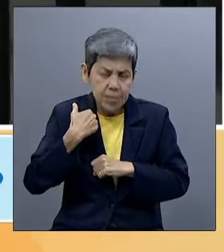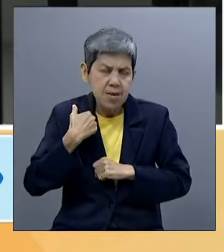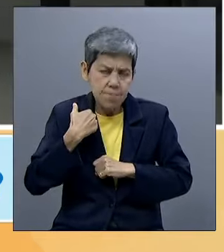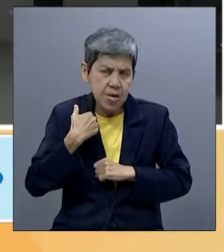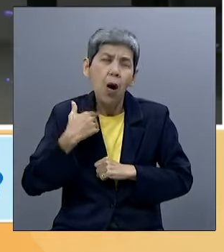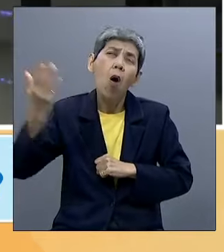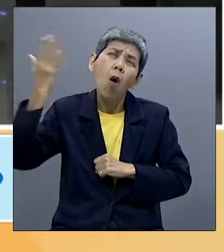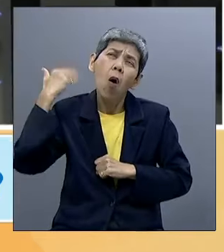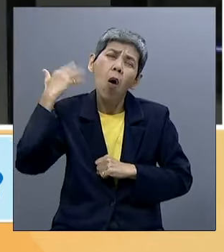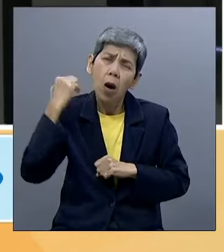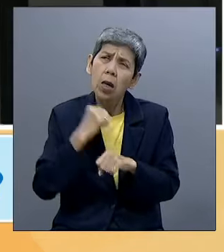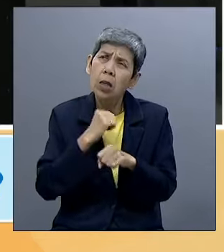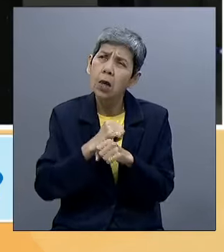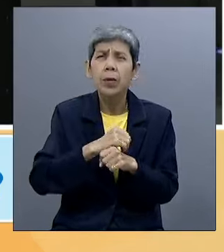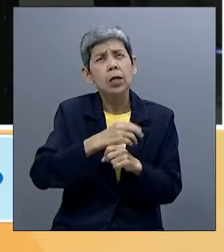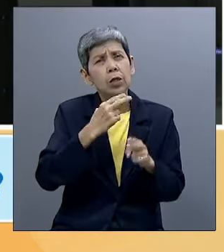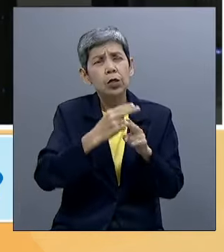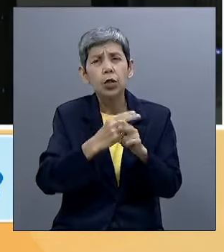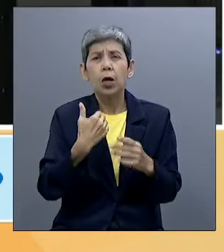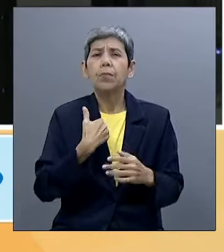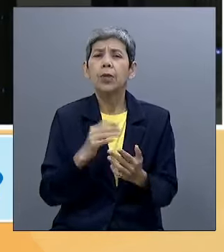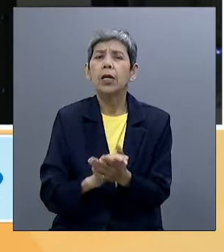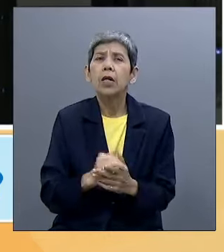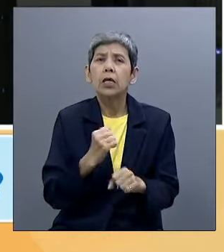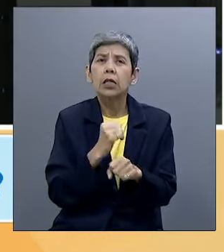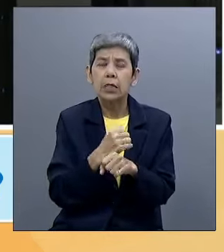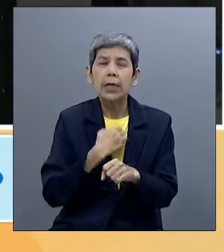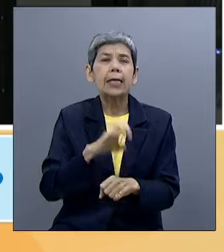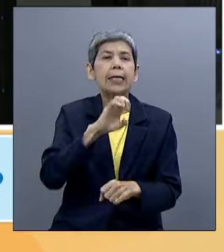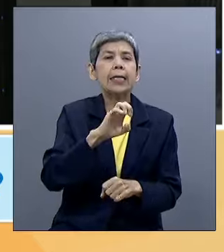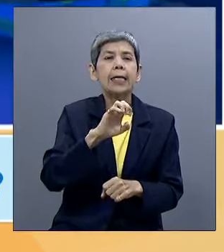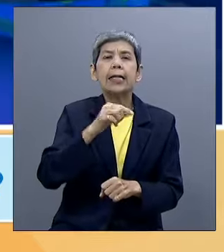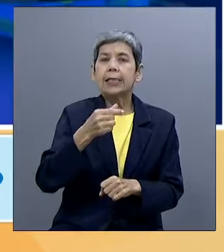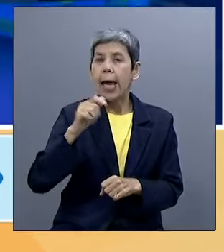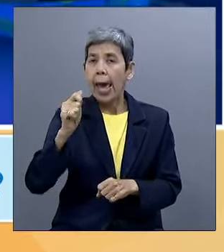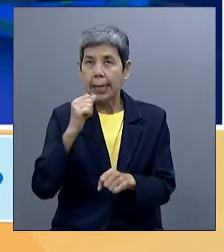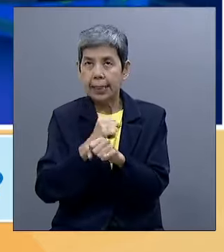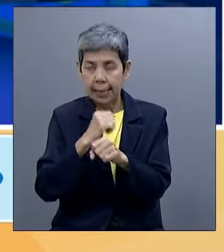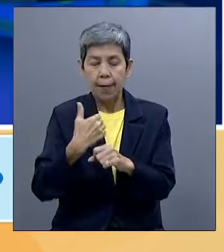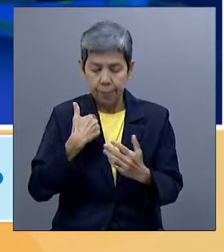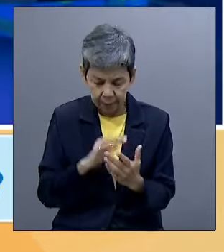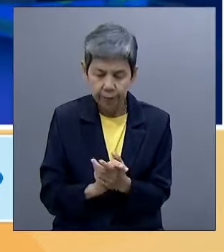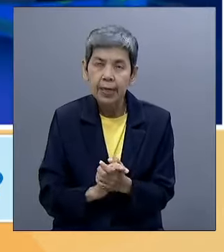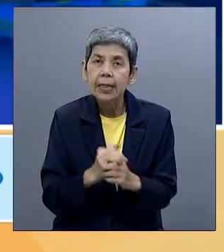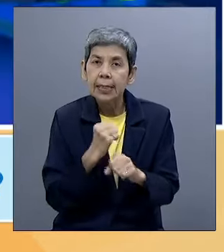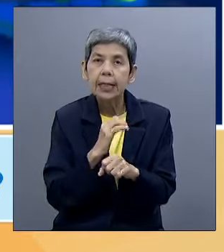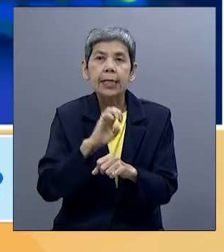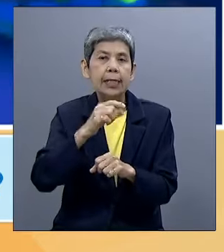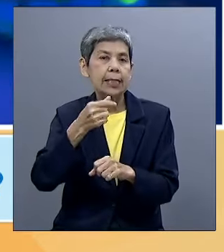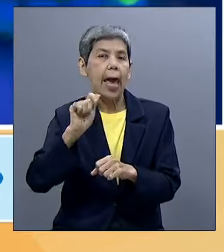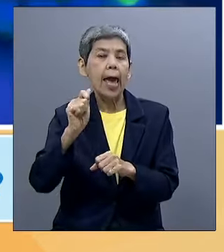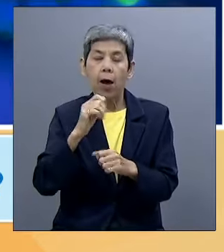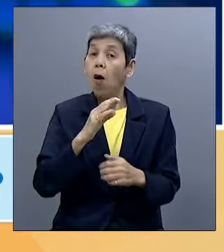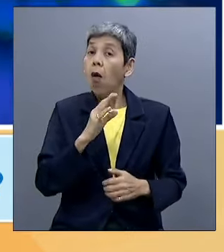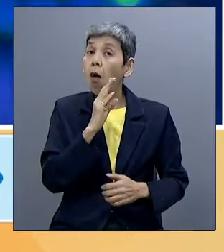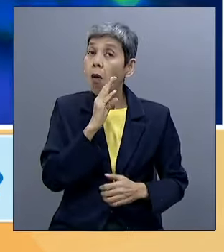มื่อก่อนก็โดยองค์กรที่เรียกว่า EGA เนาะ Electronic Government Agency เดี๋ยวนี้ก็เปลี่ยนเป็น DGA Digital Government Agency นะครับ